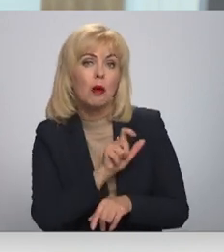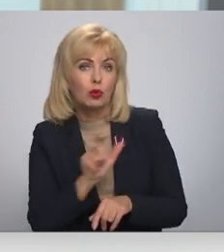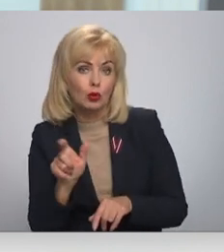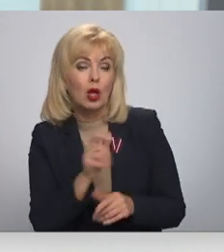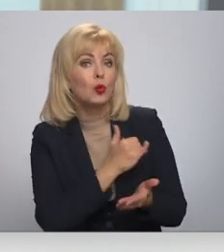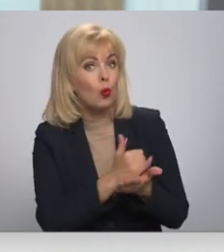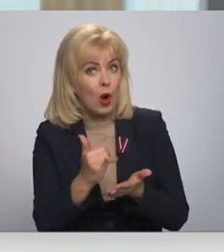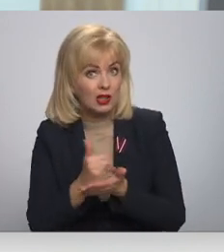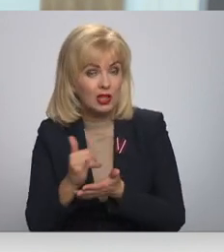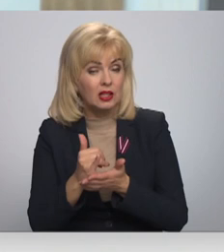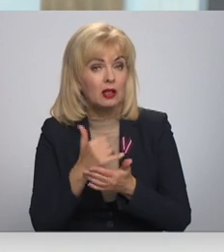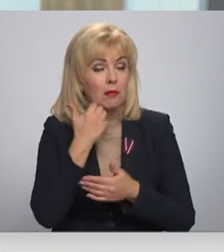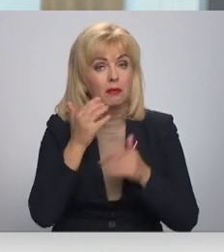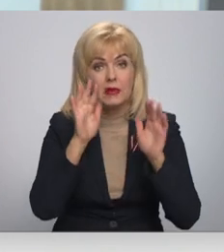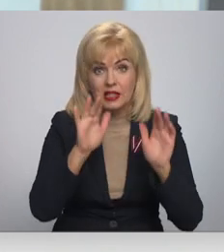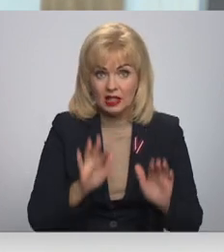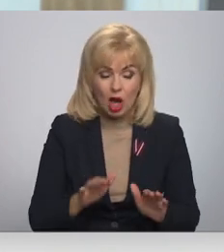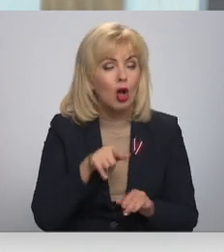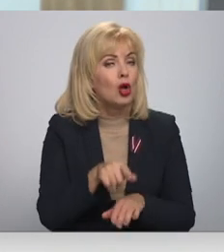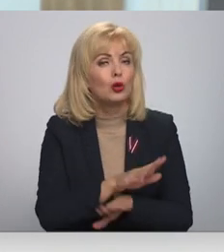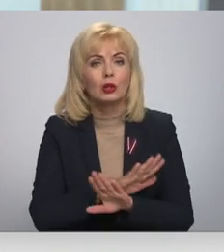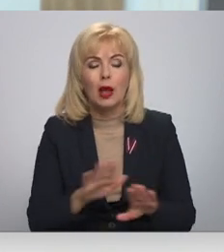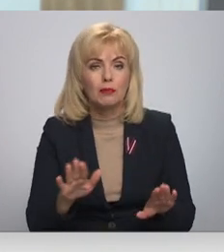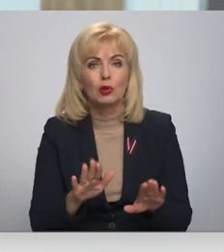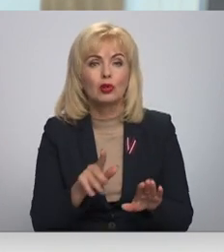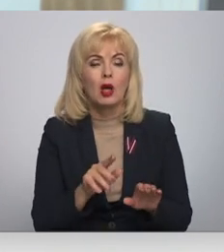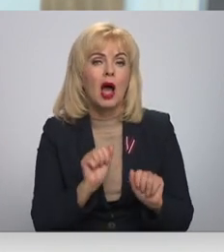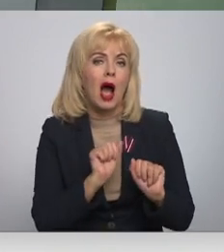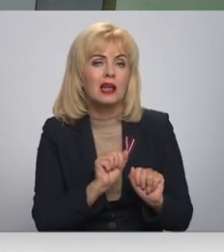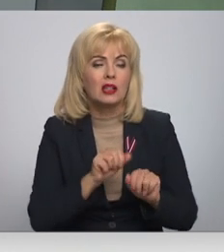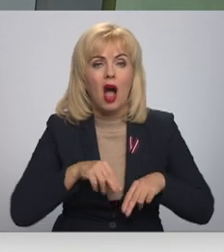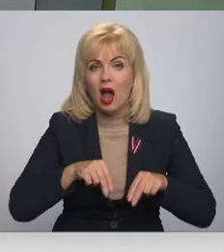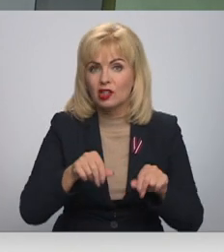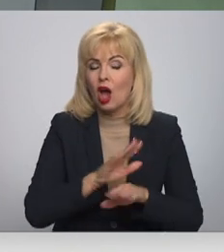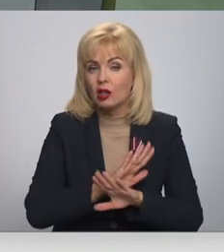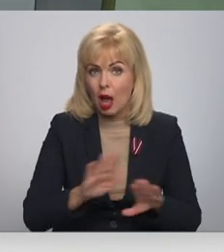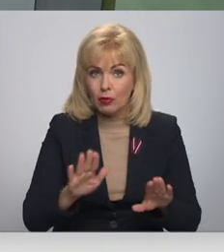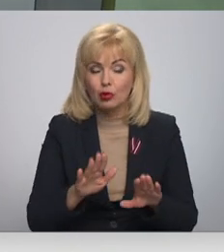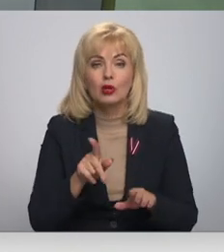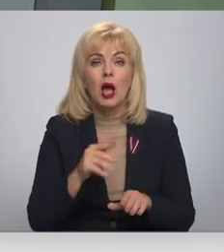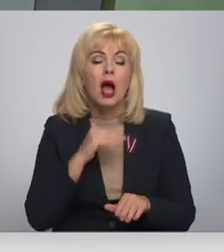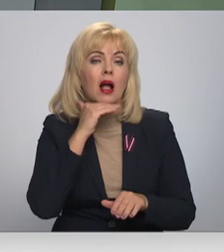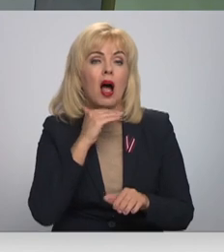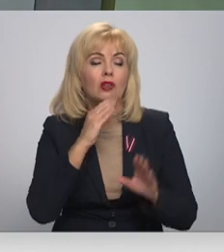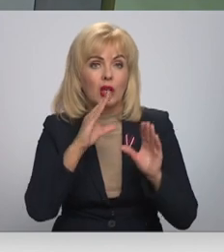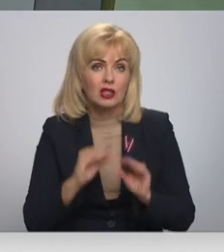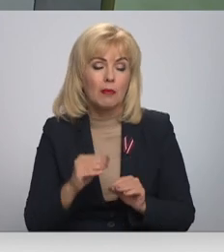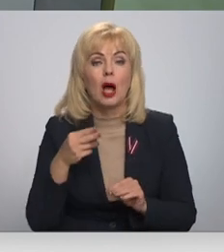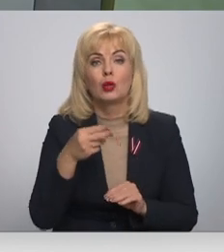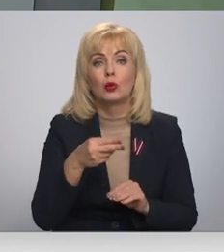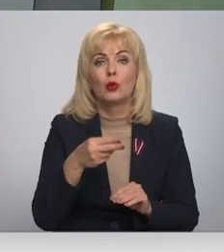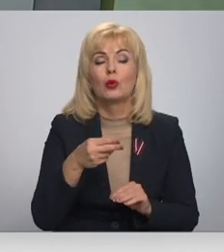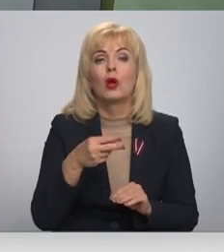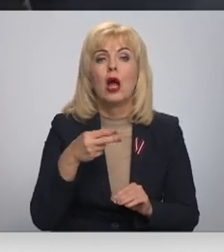tiks notīrīts sniegs. Tur nebūs šīta preventīvā kaisīšana no rītiem. Uzturēšanas klase samazināta